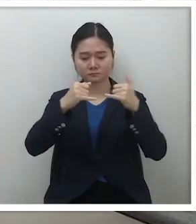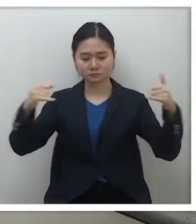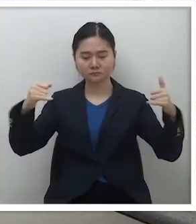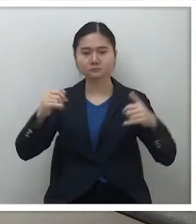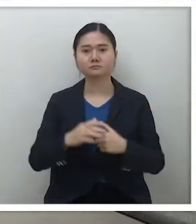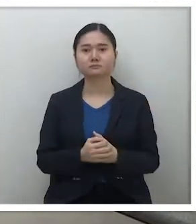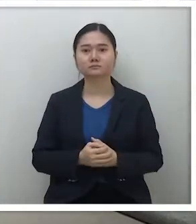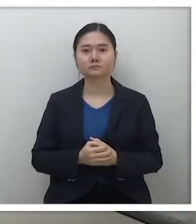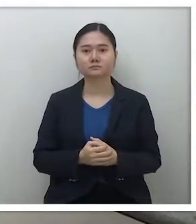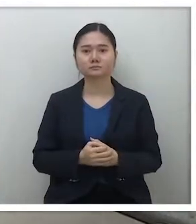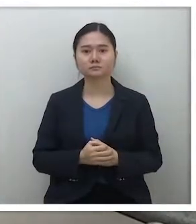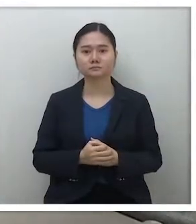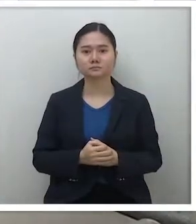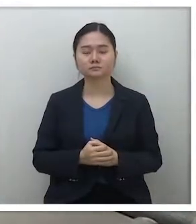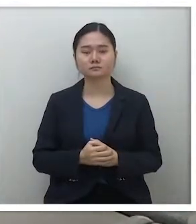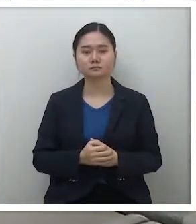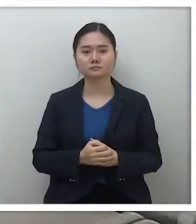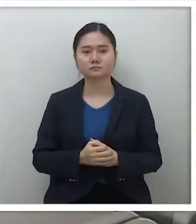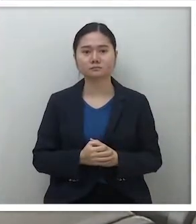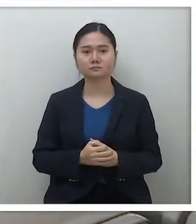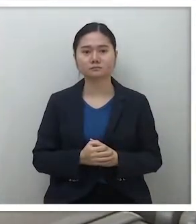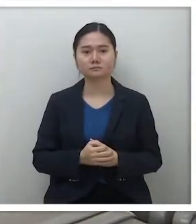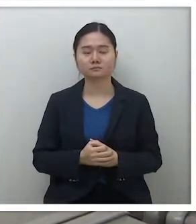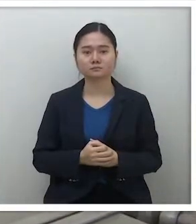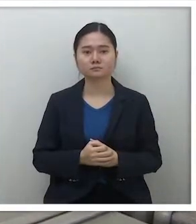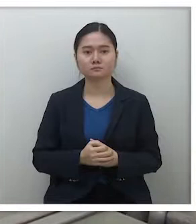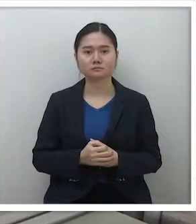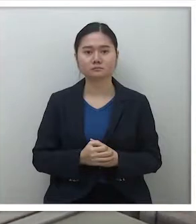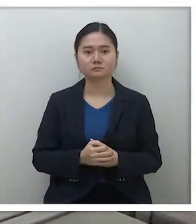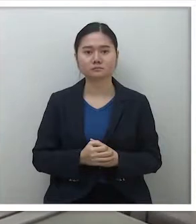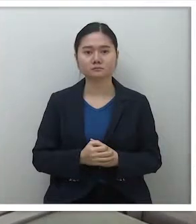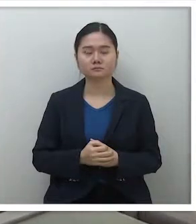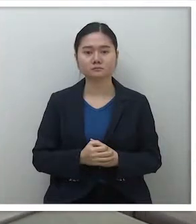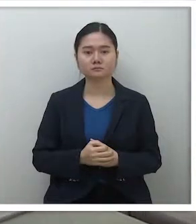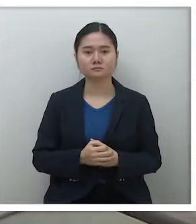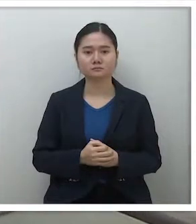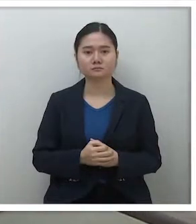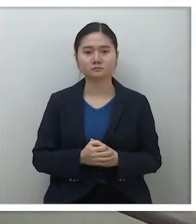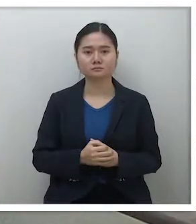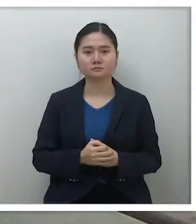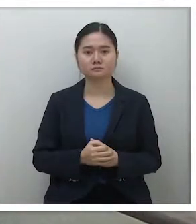าณนี้เนาะประมาณนี้